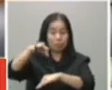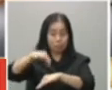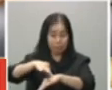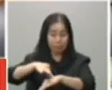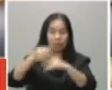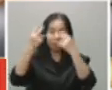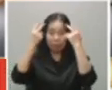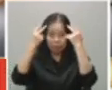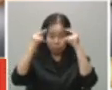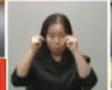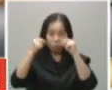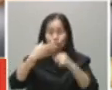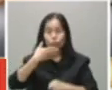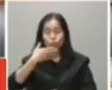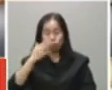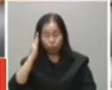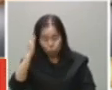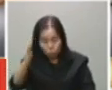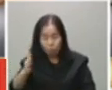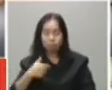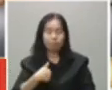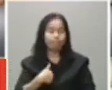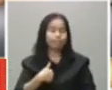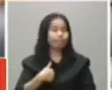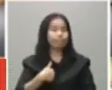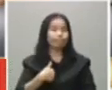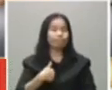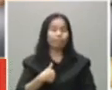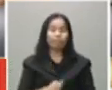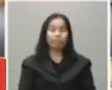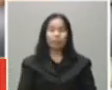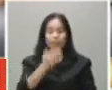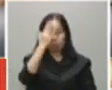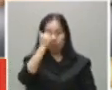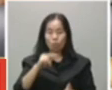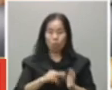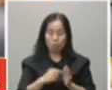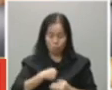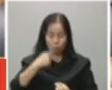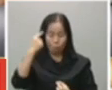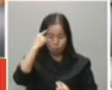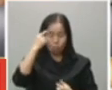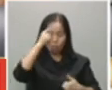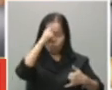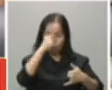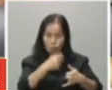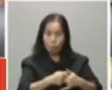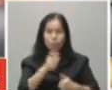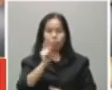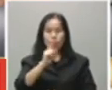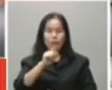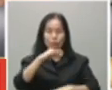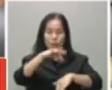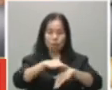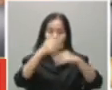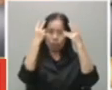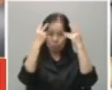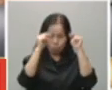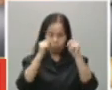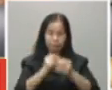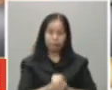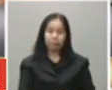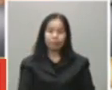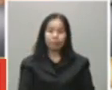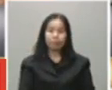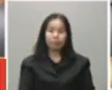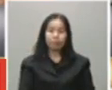ำแหน่งเพื่อให้บริหารประเทศเนี่ยนะครับอันเป็นที่รักยิ่งของพวกเราเนี่ยต่อไปได้อีกท่านประธาน